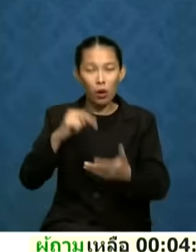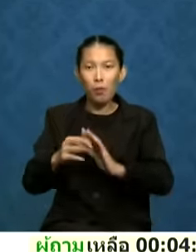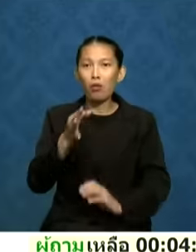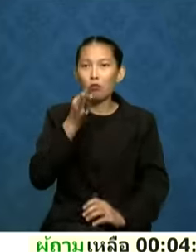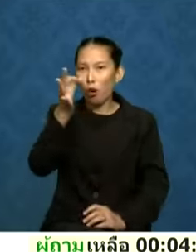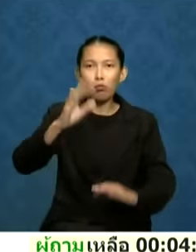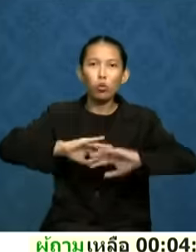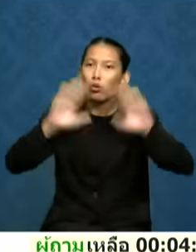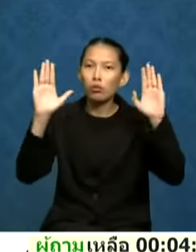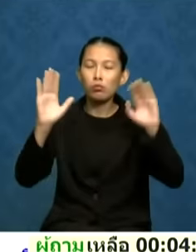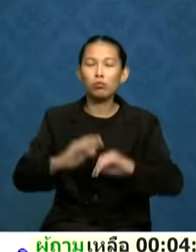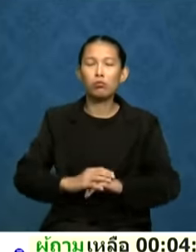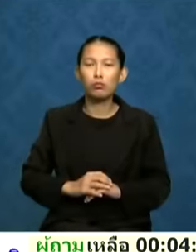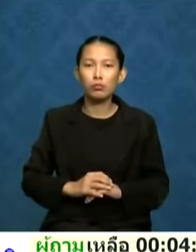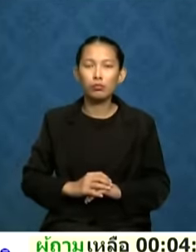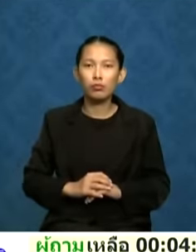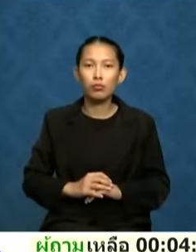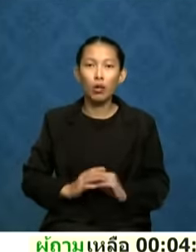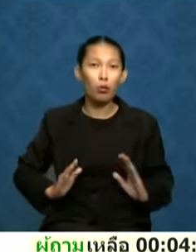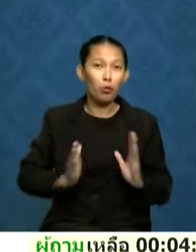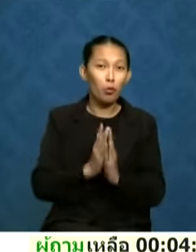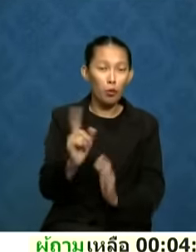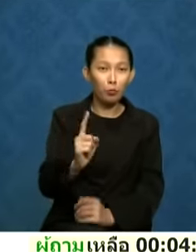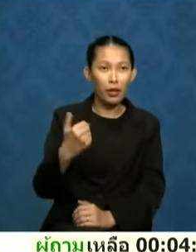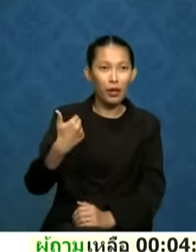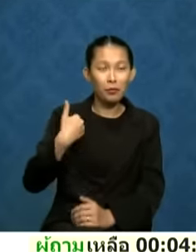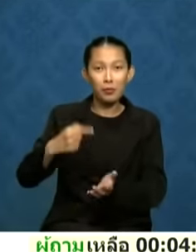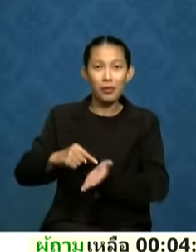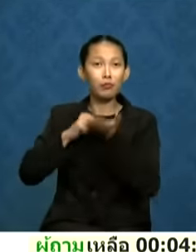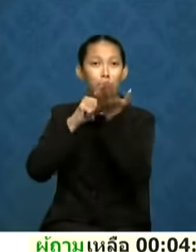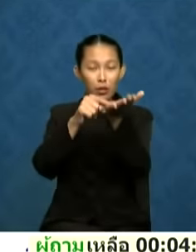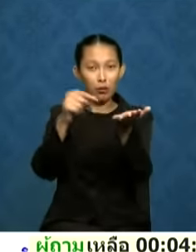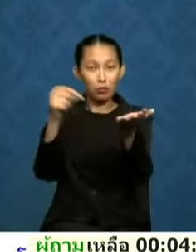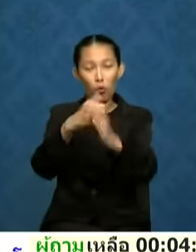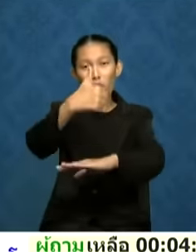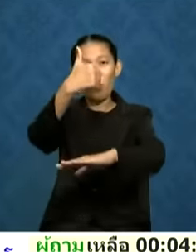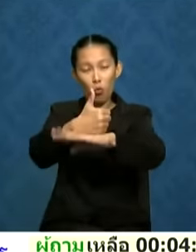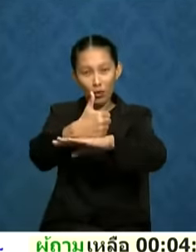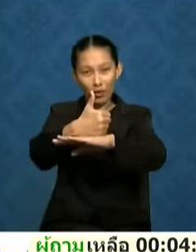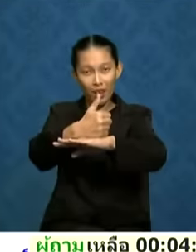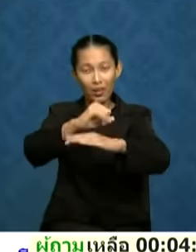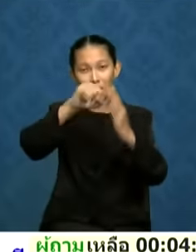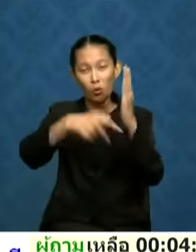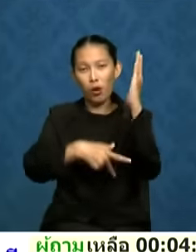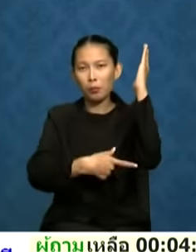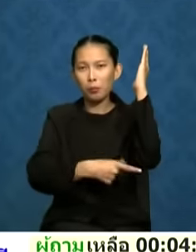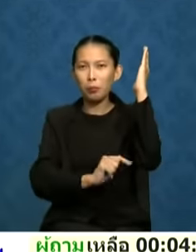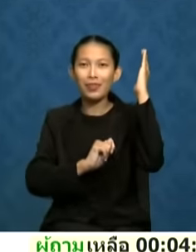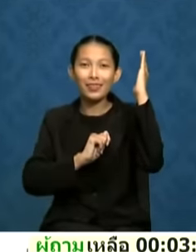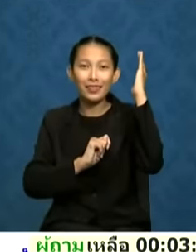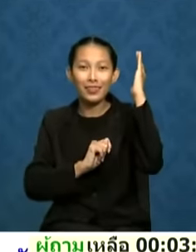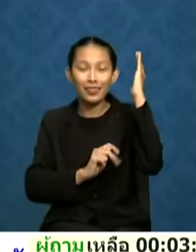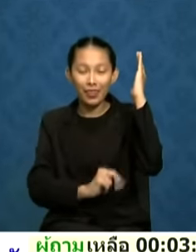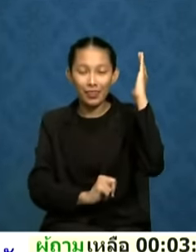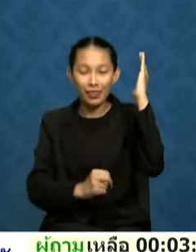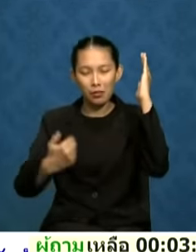งฟ้องรวมไปถงนะับมีการส่งเรื่องไปที่ผู้ว่ารัจารจวดปัตนีกเหนพร้